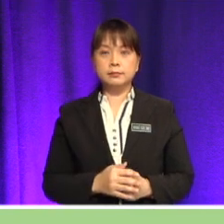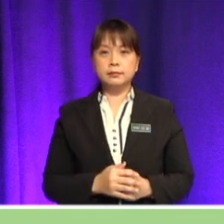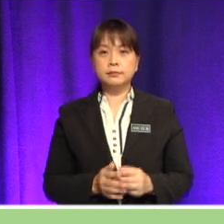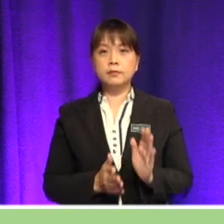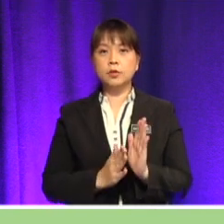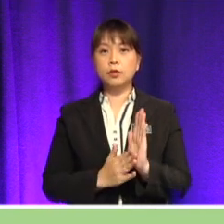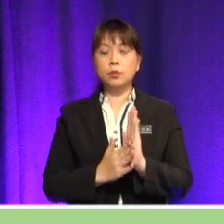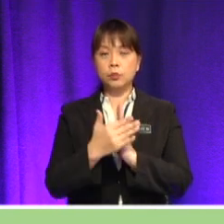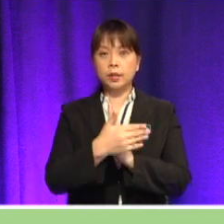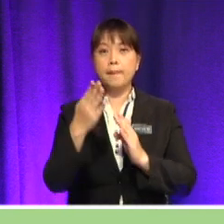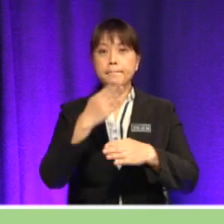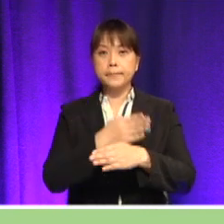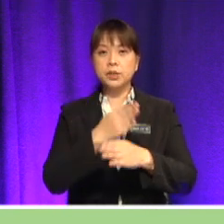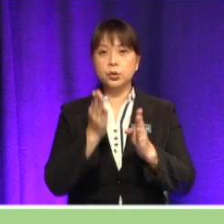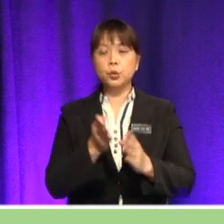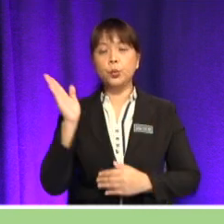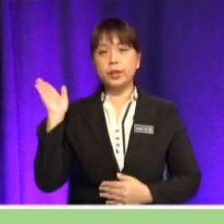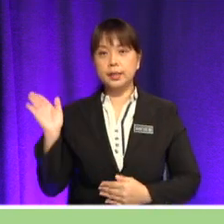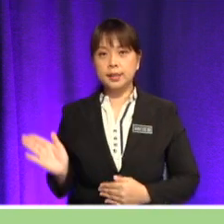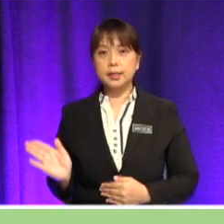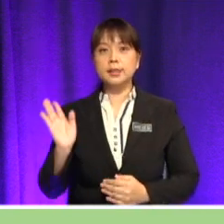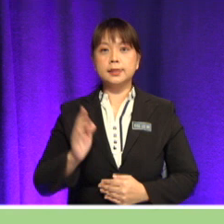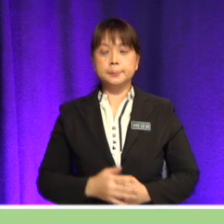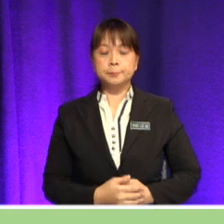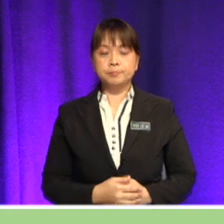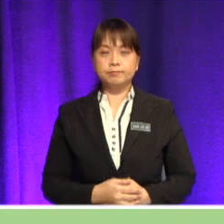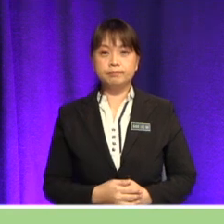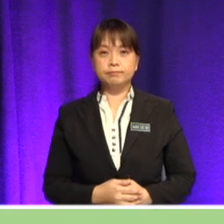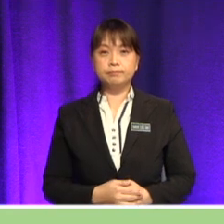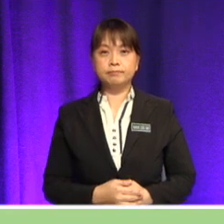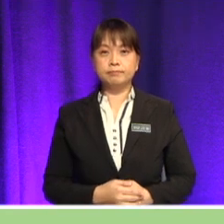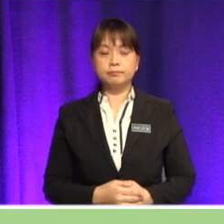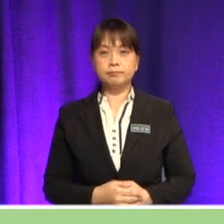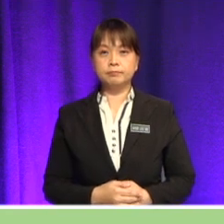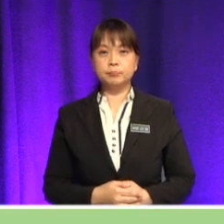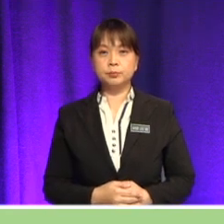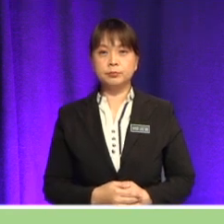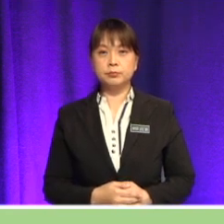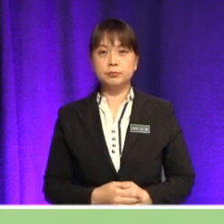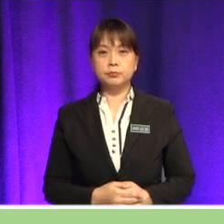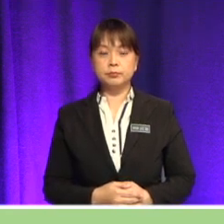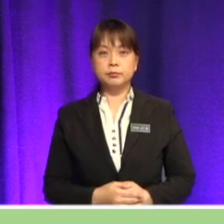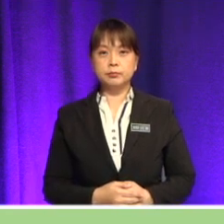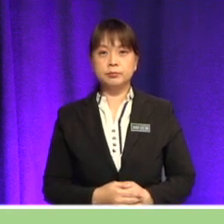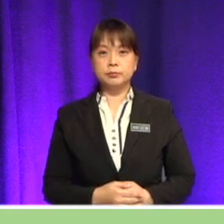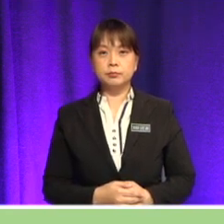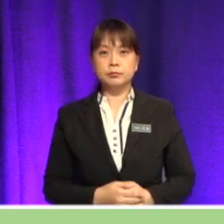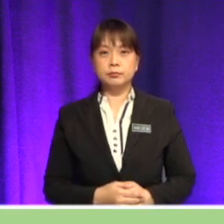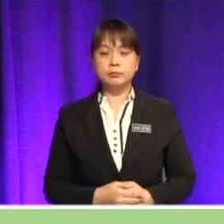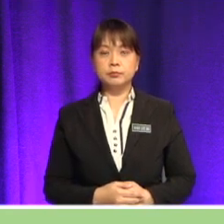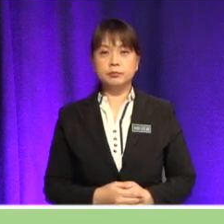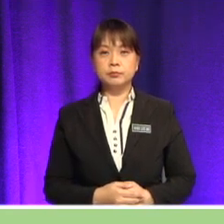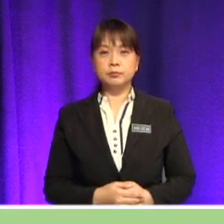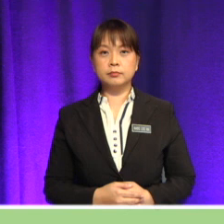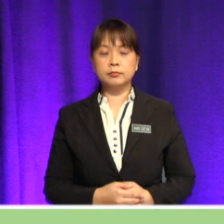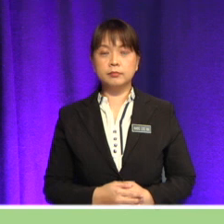aerofi dan juga sudut Serang kita boleh kontrol sudut Serang untuk kita dapatkan dia punya daya angkat yang lebih besar jadi